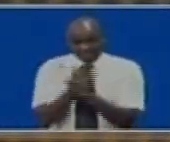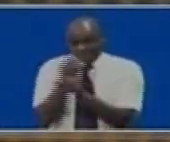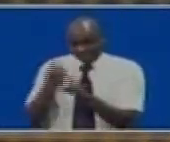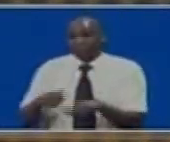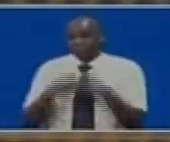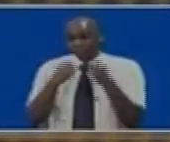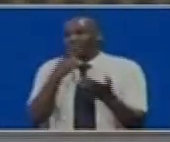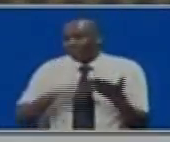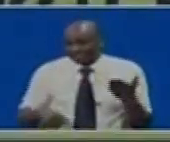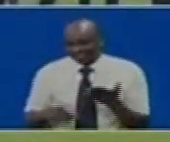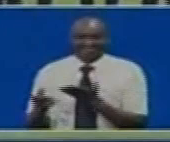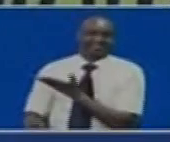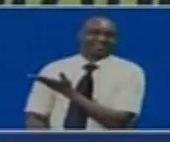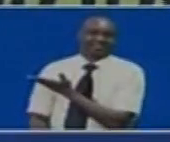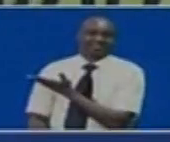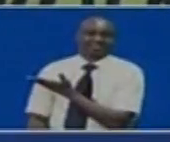Jamhuri.